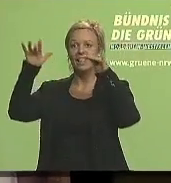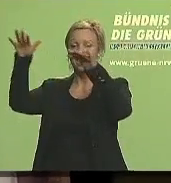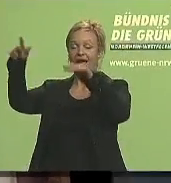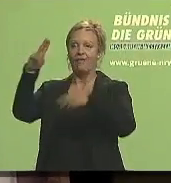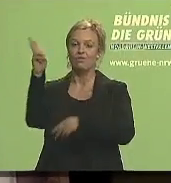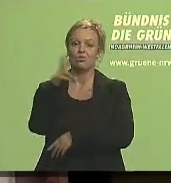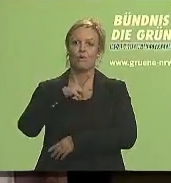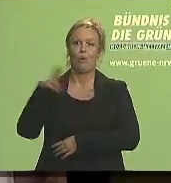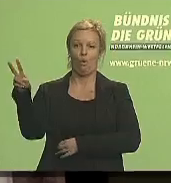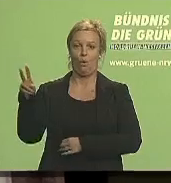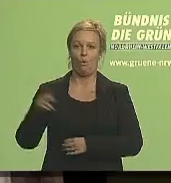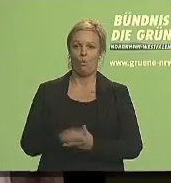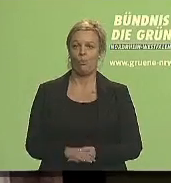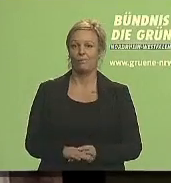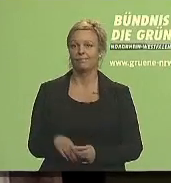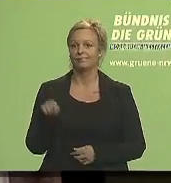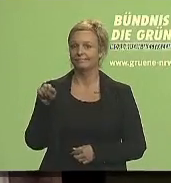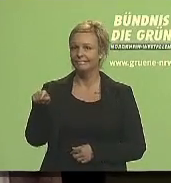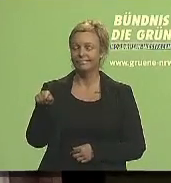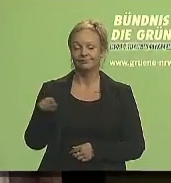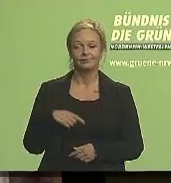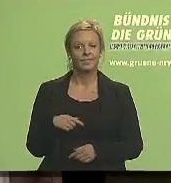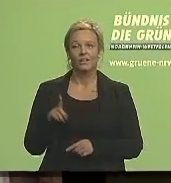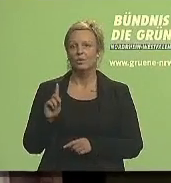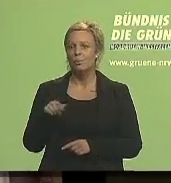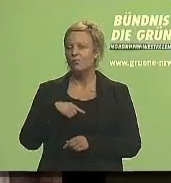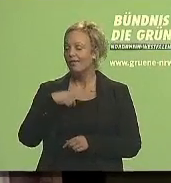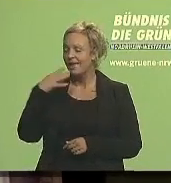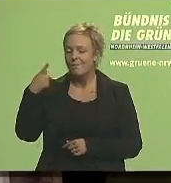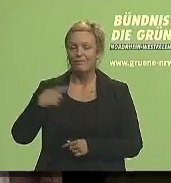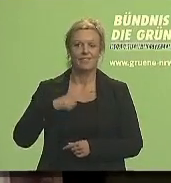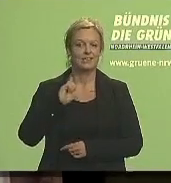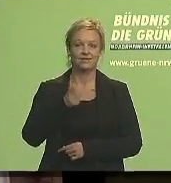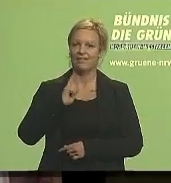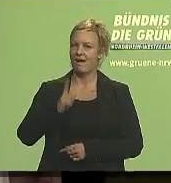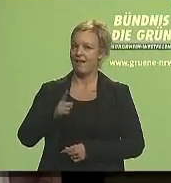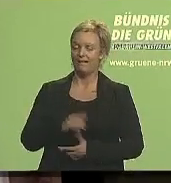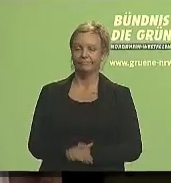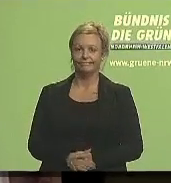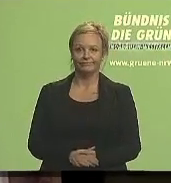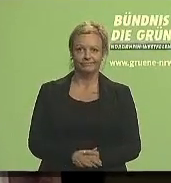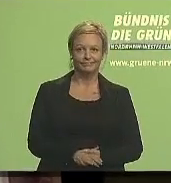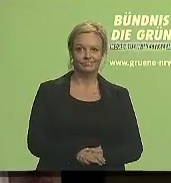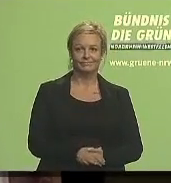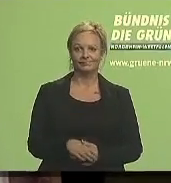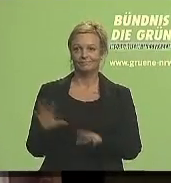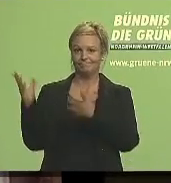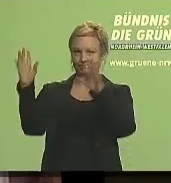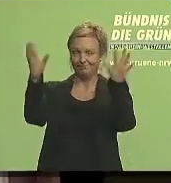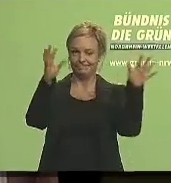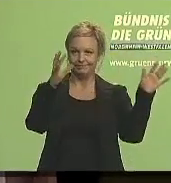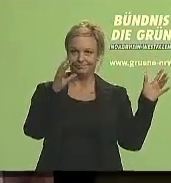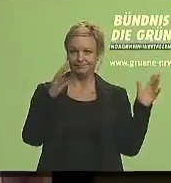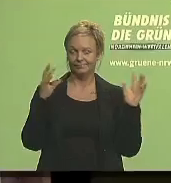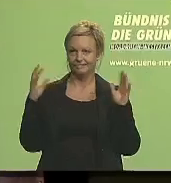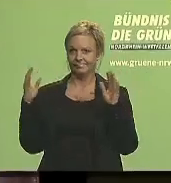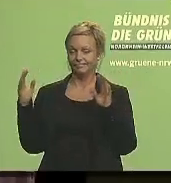Freunde. Und das müssen wir immer wieder sagen. Denn hier wird